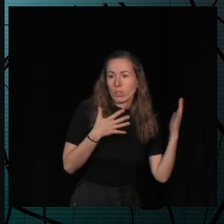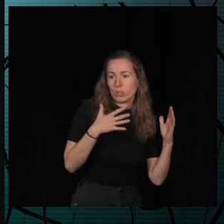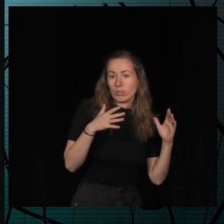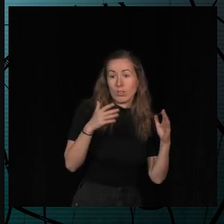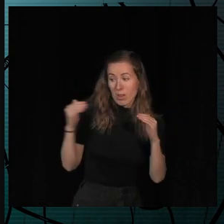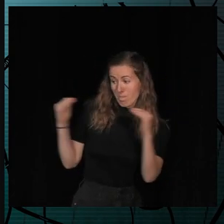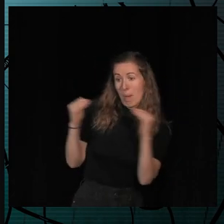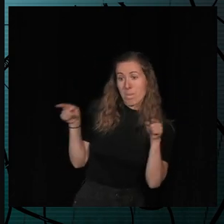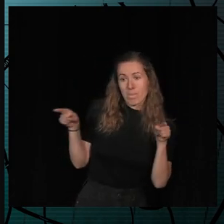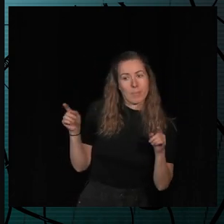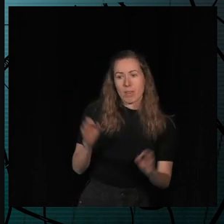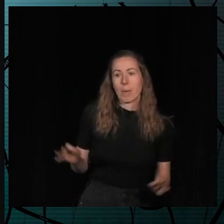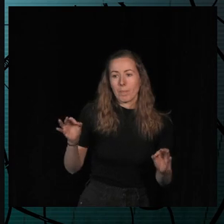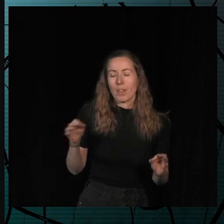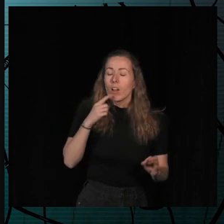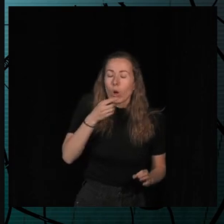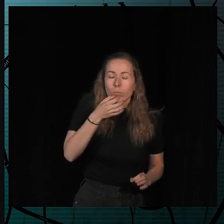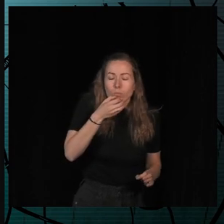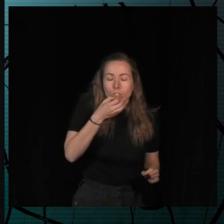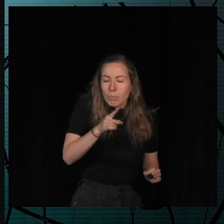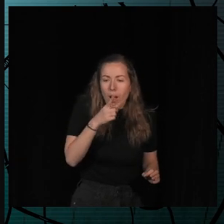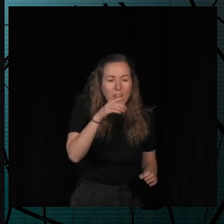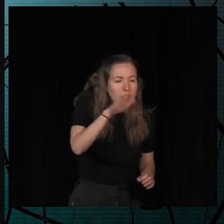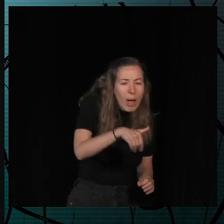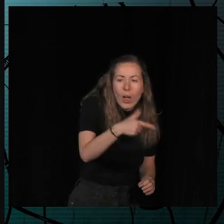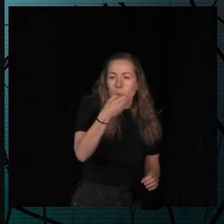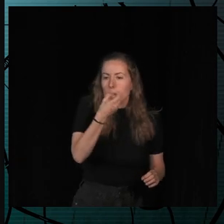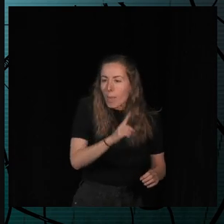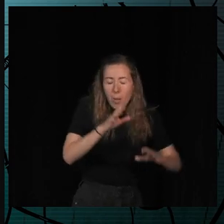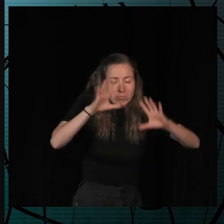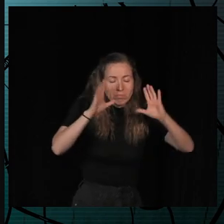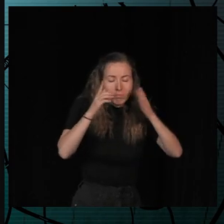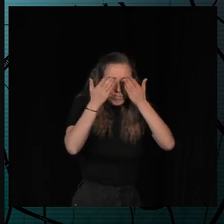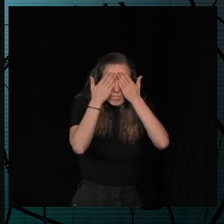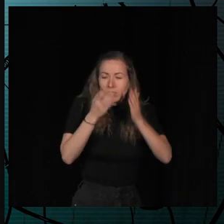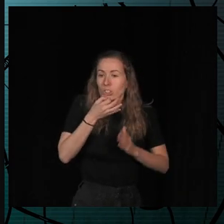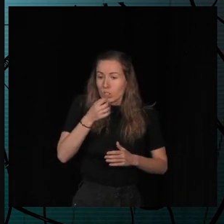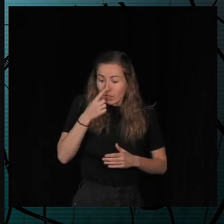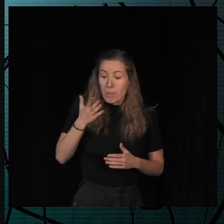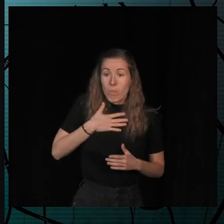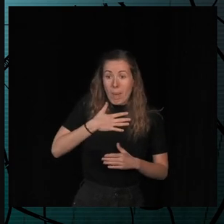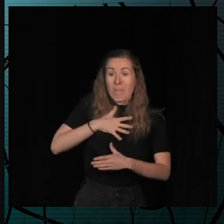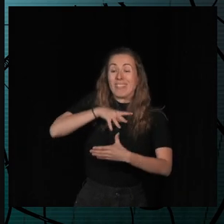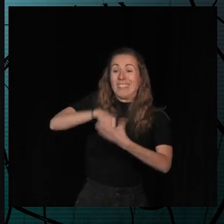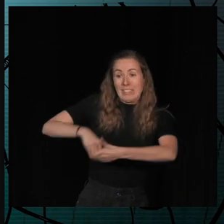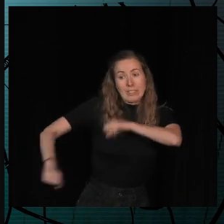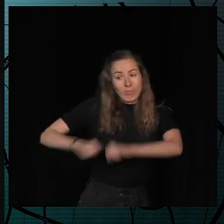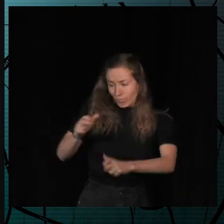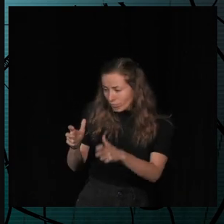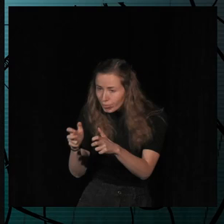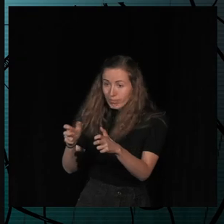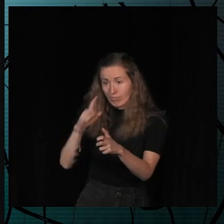bien ou bien je dis juste que le bénéfice qu'on mesure nous il est uniquement quand moi je joue c'est quand j'ai une action motrice euh du